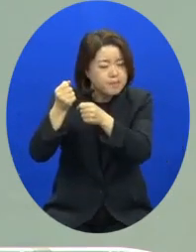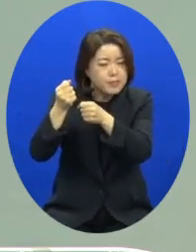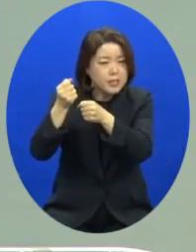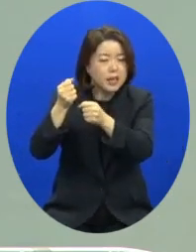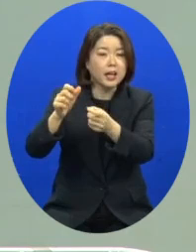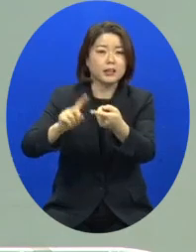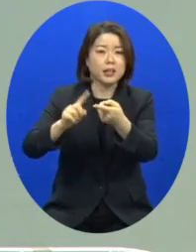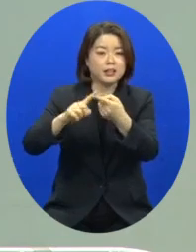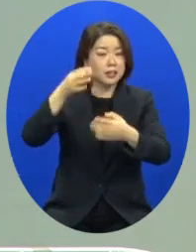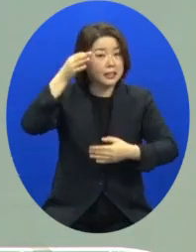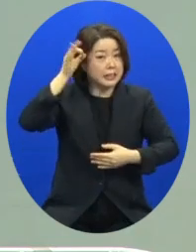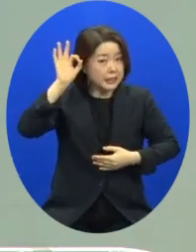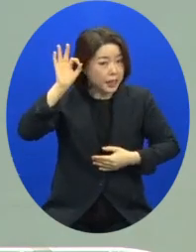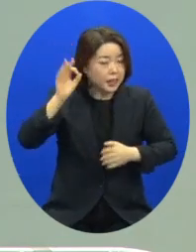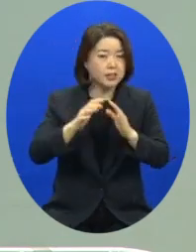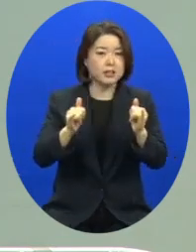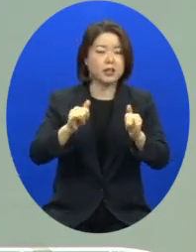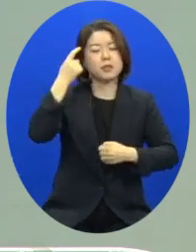깨달은 사람이 지혜로운